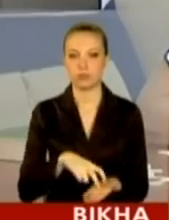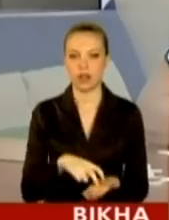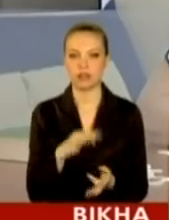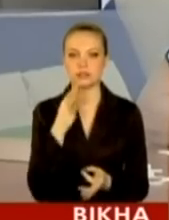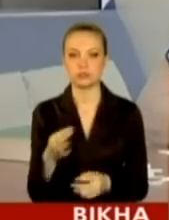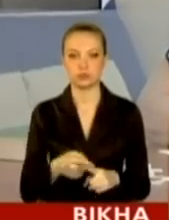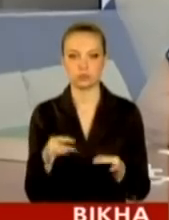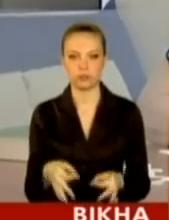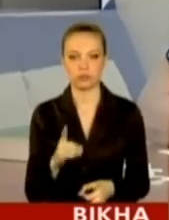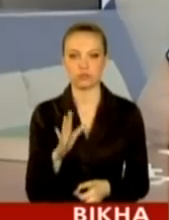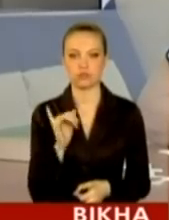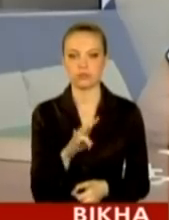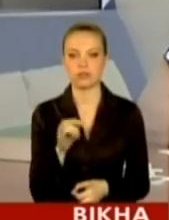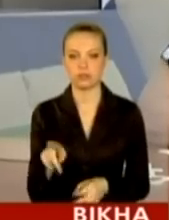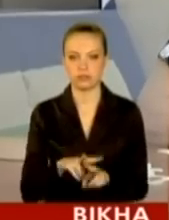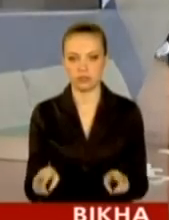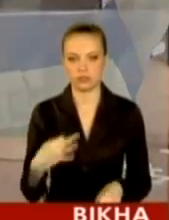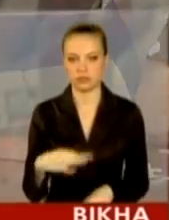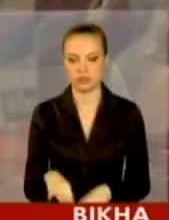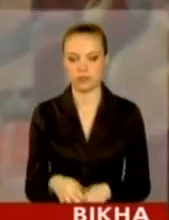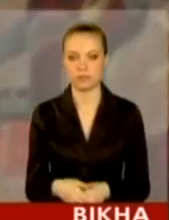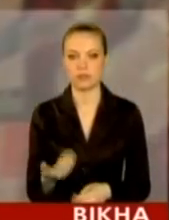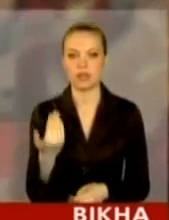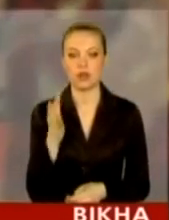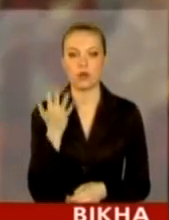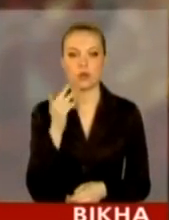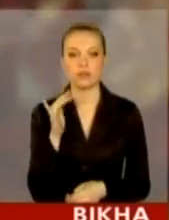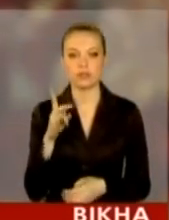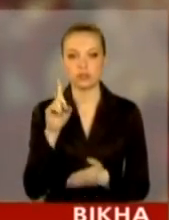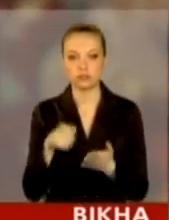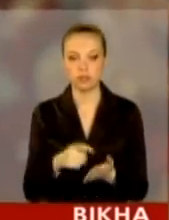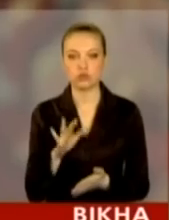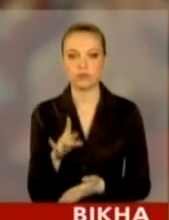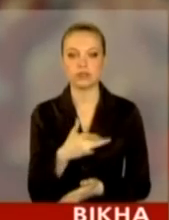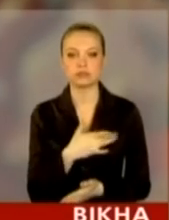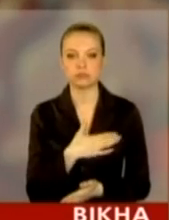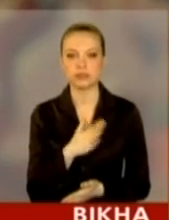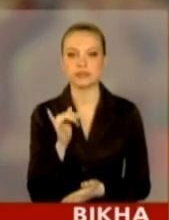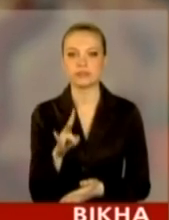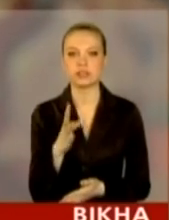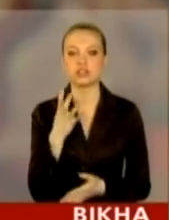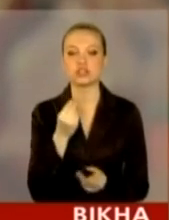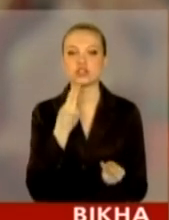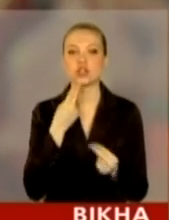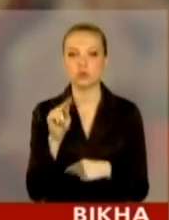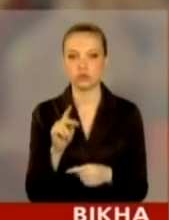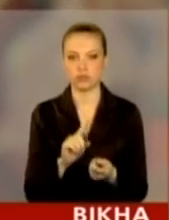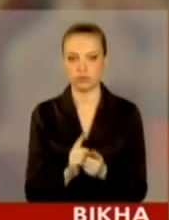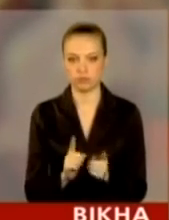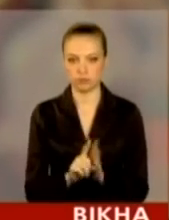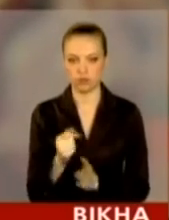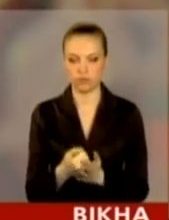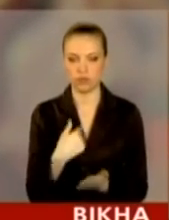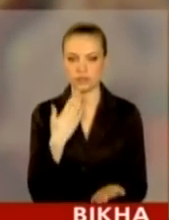цю правду, бо він їй за сина. Як він узнав, що він усиновлений, він же душе, ще лучше до нас почав